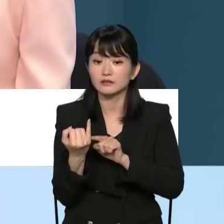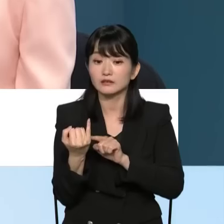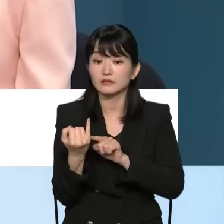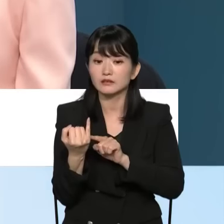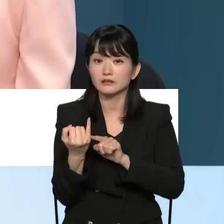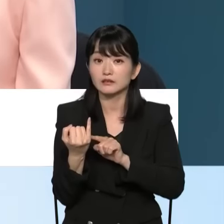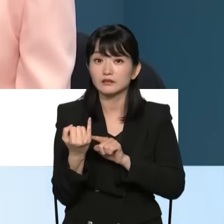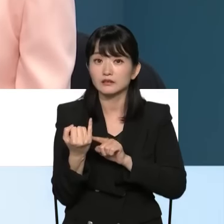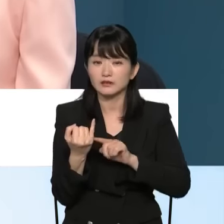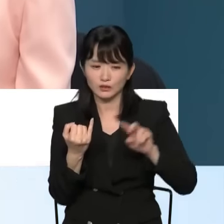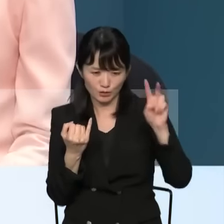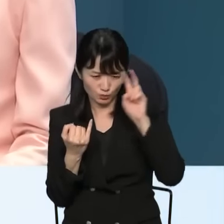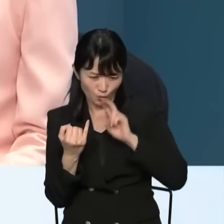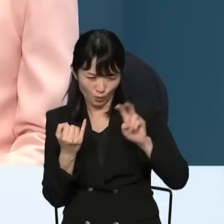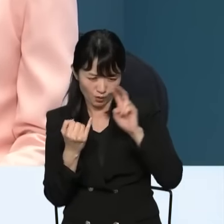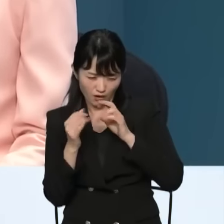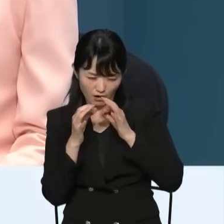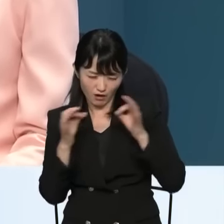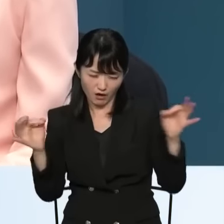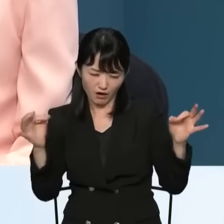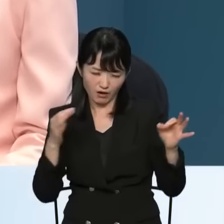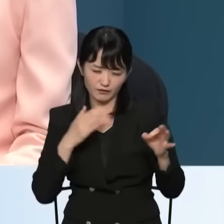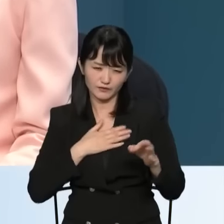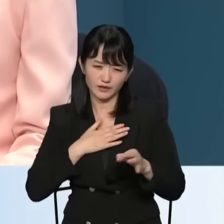그 신이 되게 치유가 되는 신이었어요.